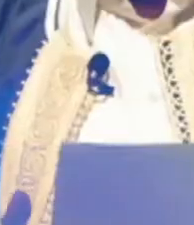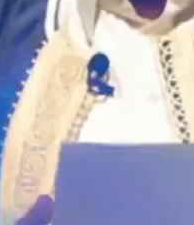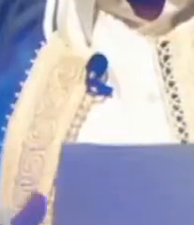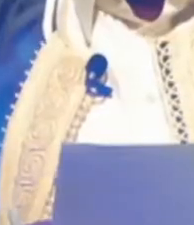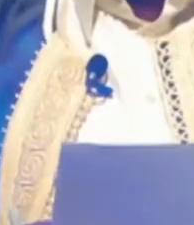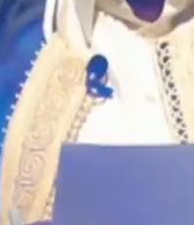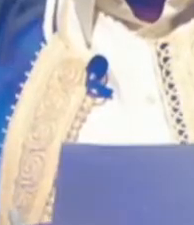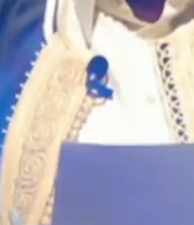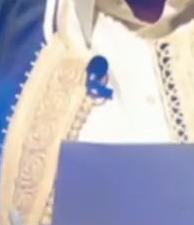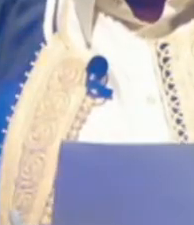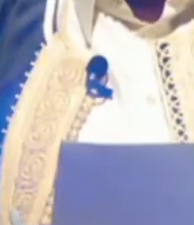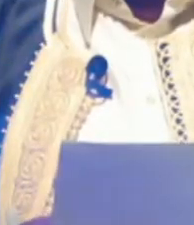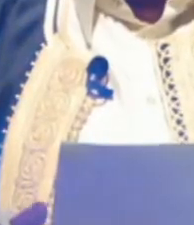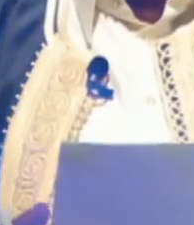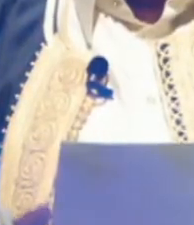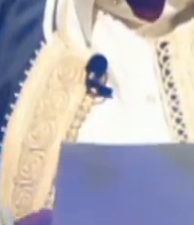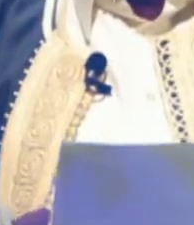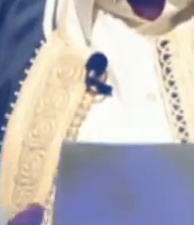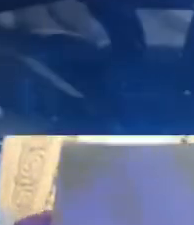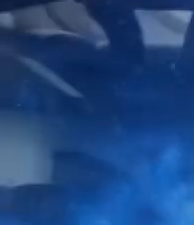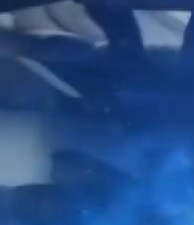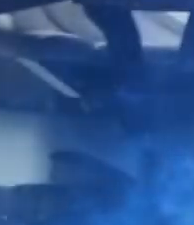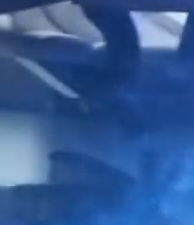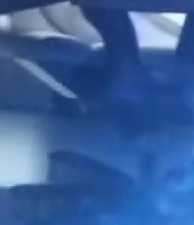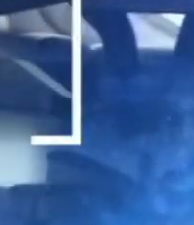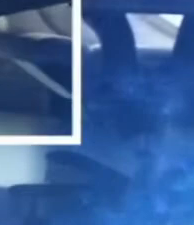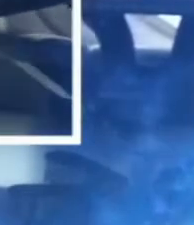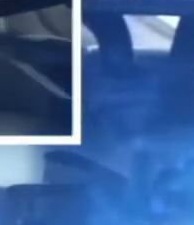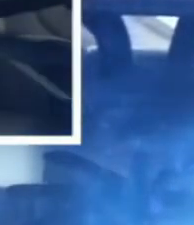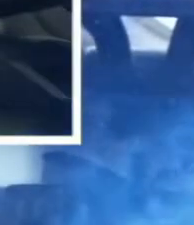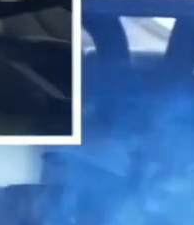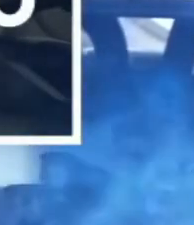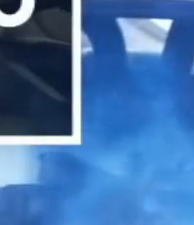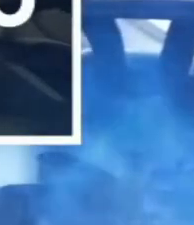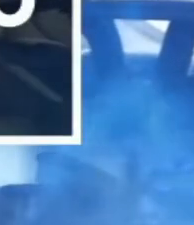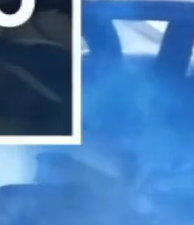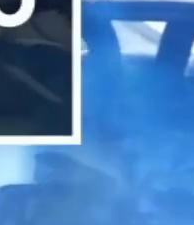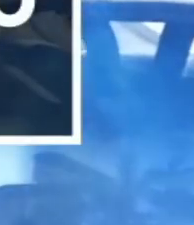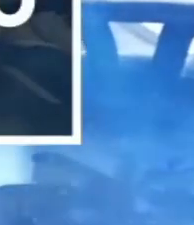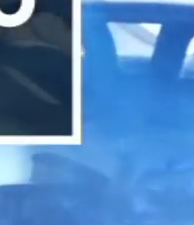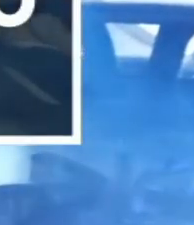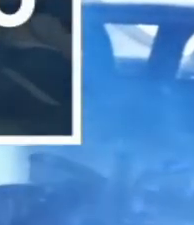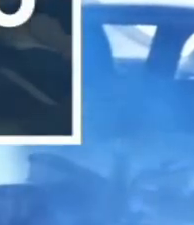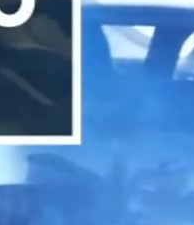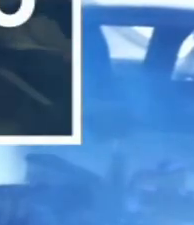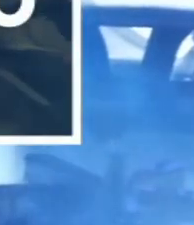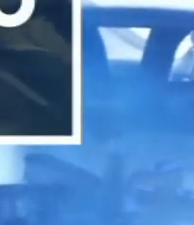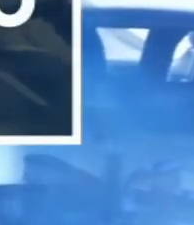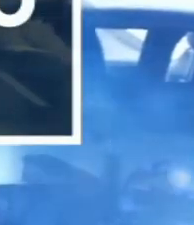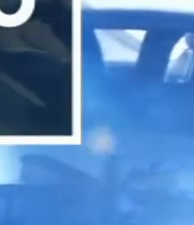نورا، وكم كانوا لحاجتنا حضورا. سمعنا واسألوا